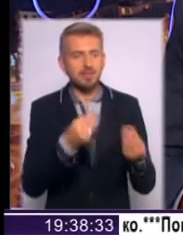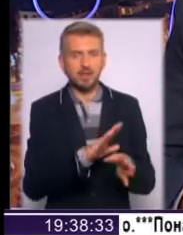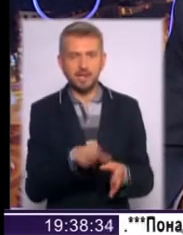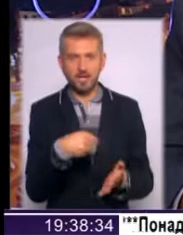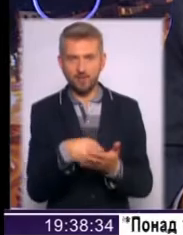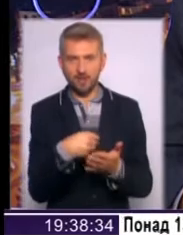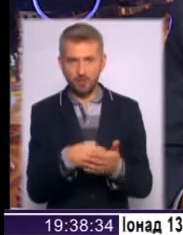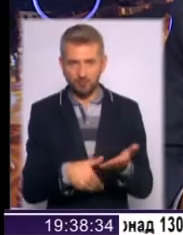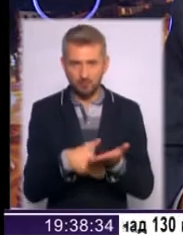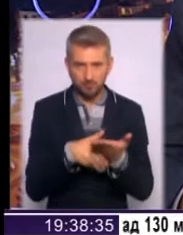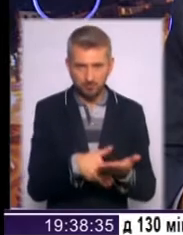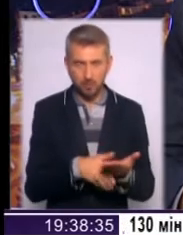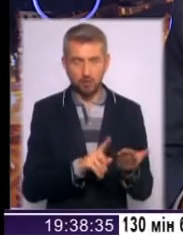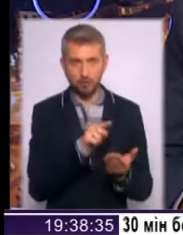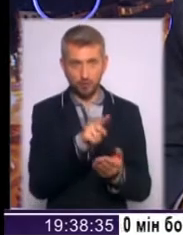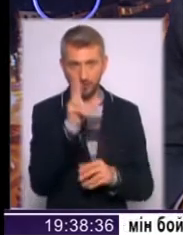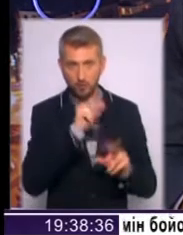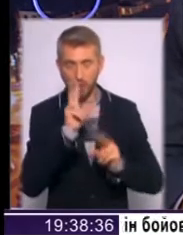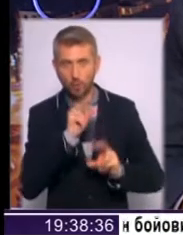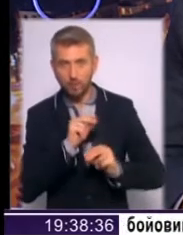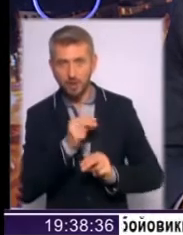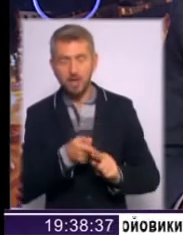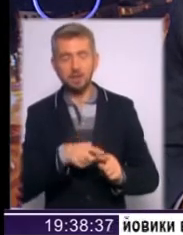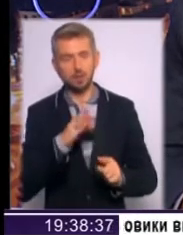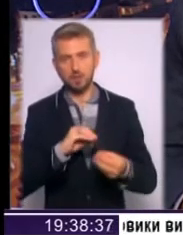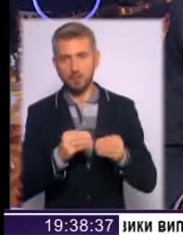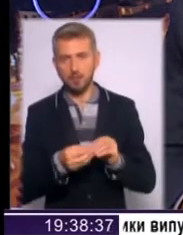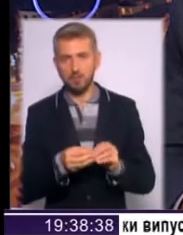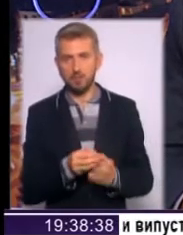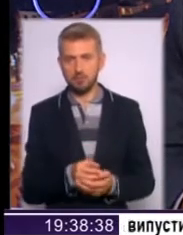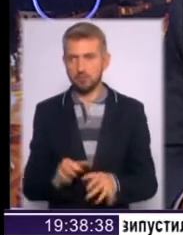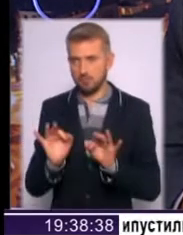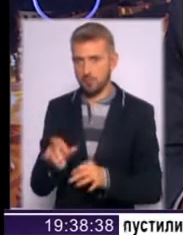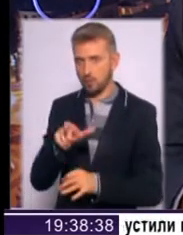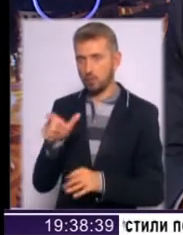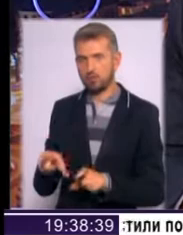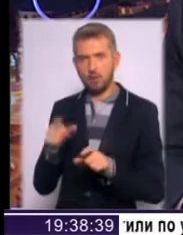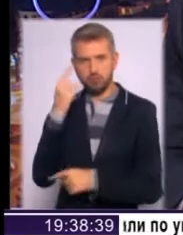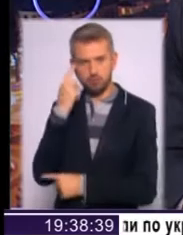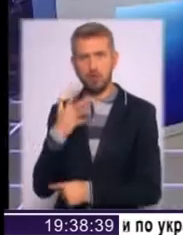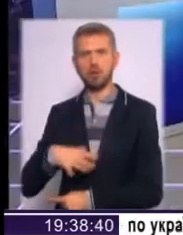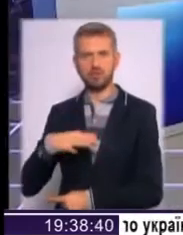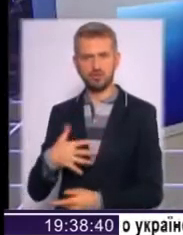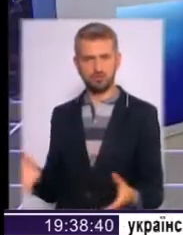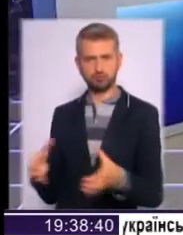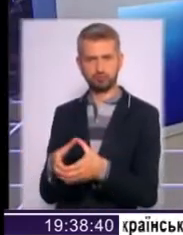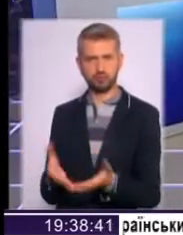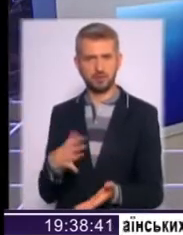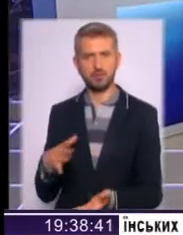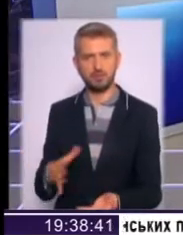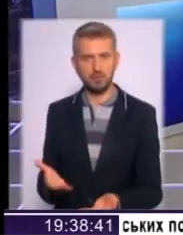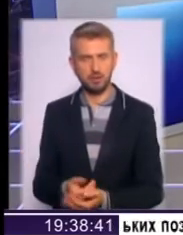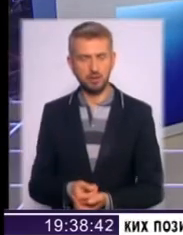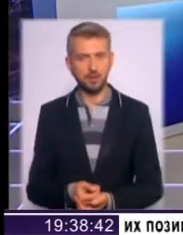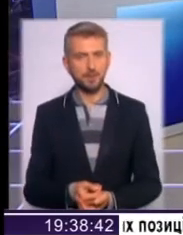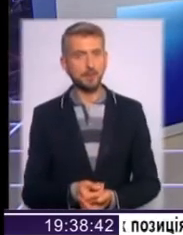фінансового ресурсу, на який вони розраховували, то це буде проблема. Але, звичайно, люди просто сядуть і подумають, так, а що ж ми тоді це все? Але, да, в чому